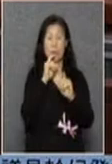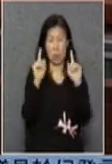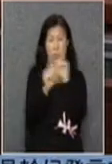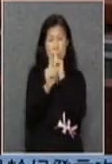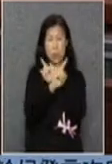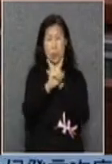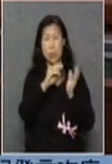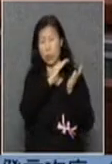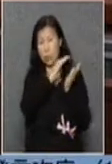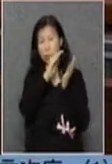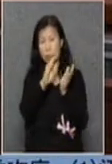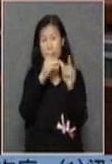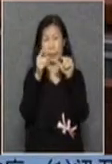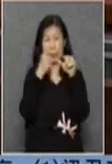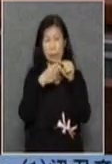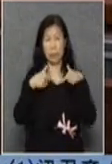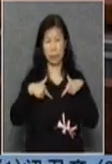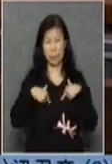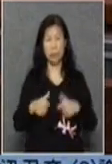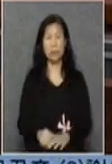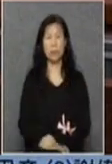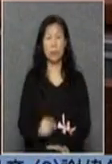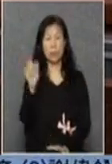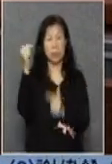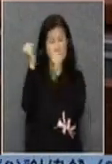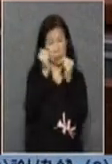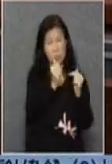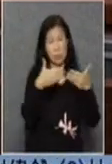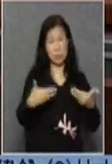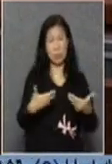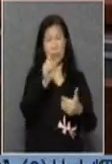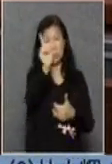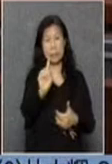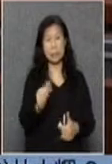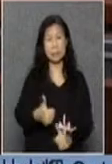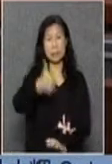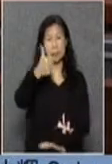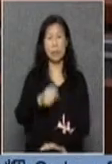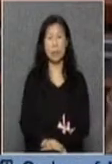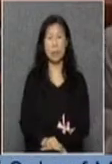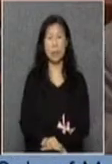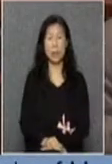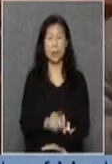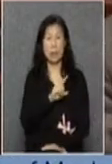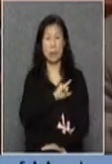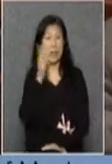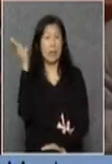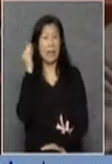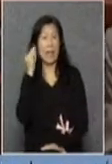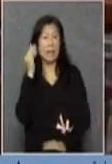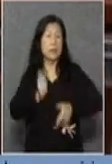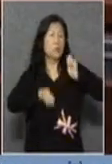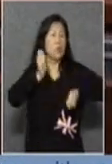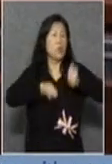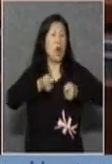心。我哋點解到目前為止我哋係成功呢？我哋千祈唔好聽自己大鑼大鼓去吹